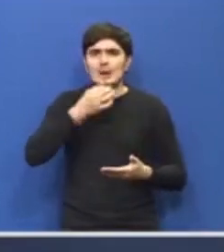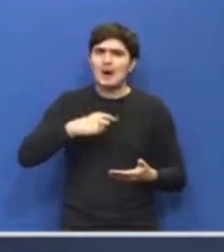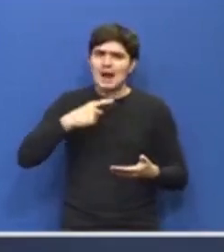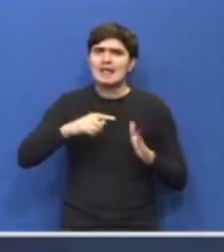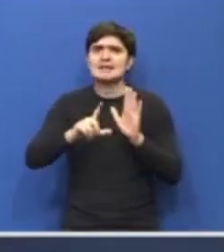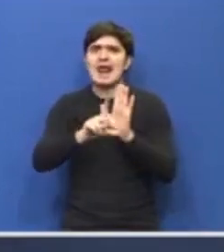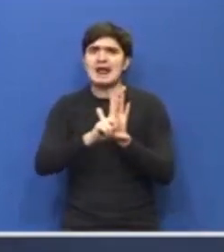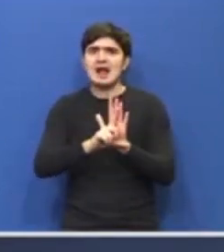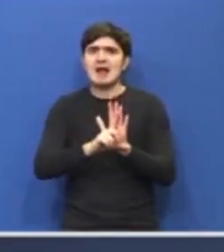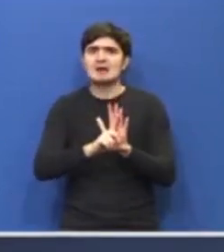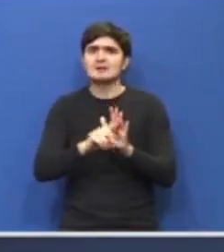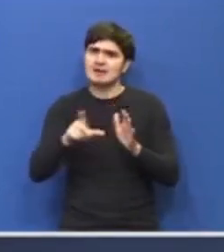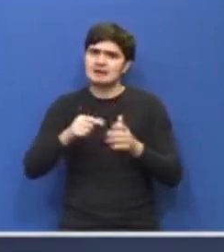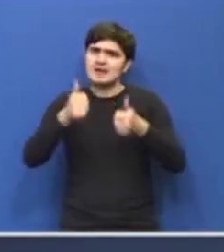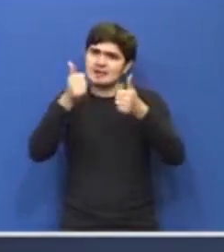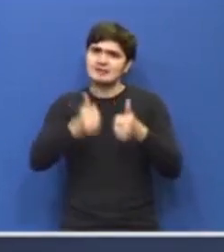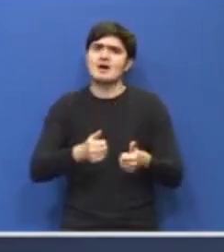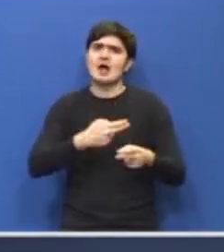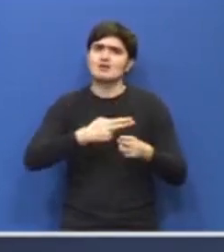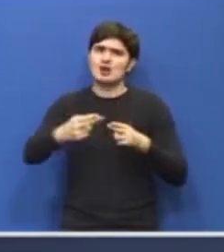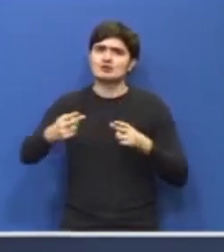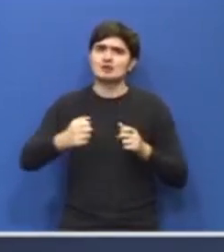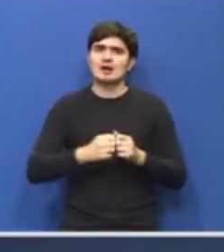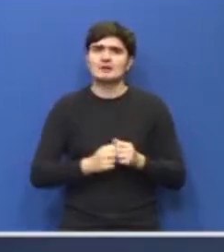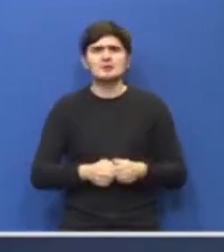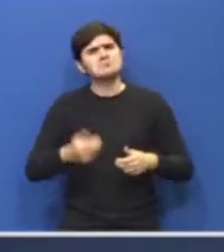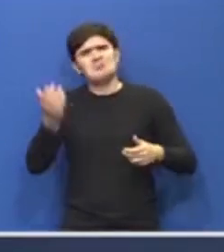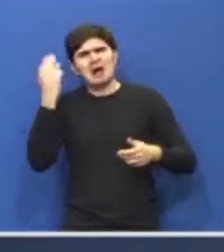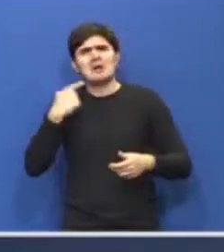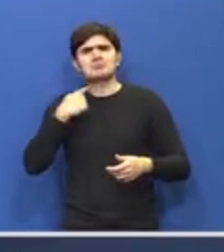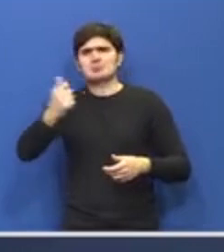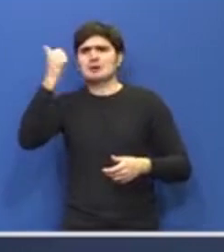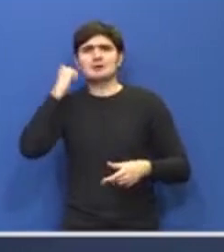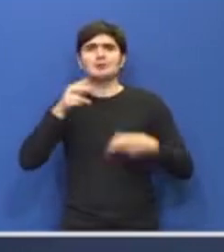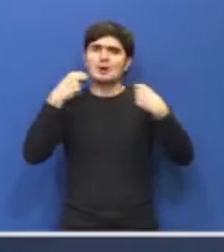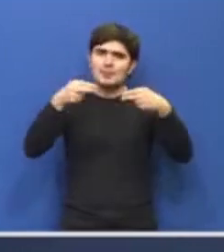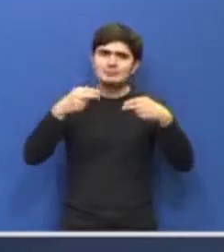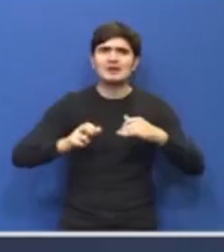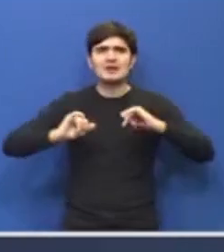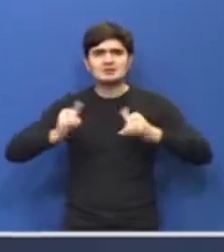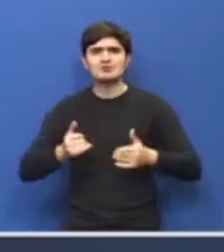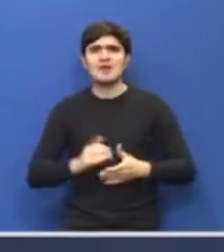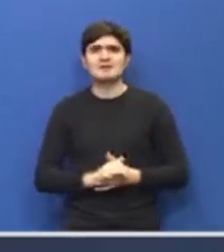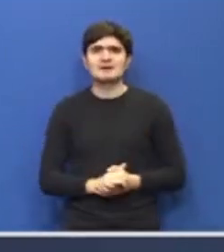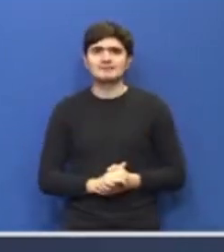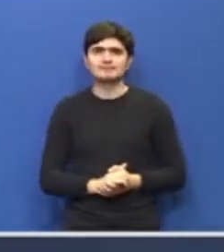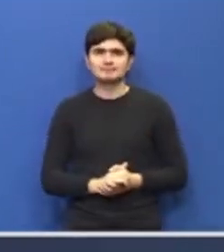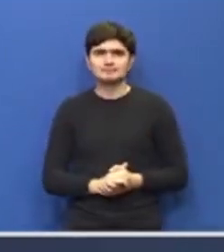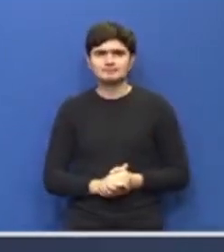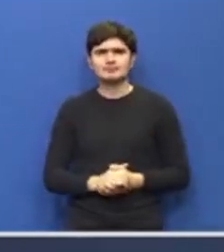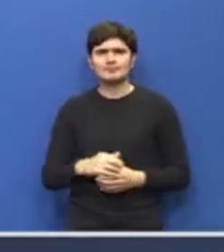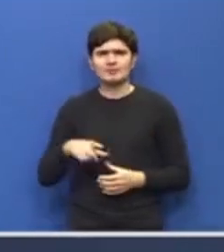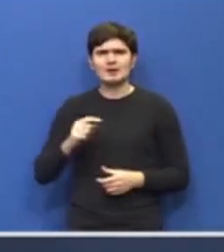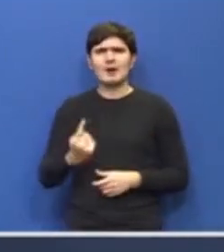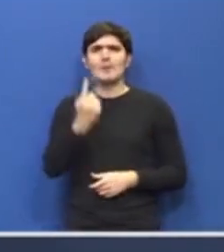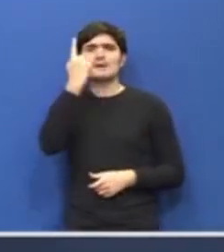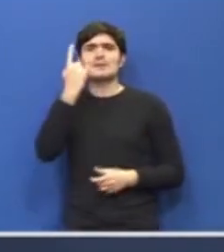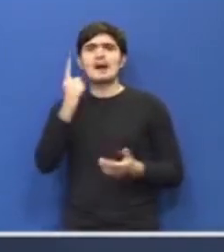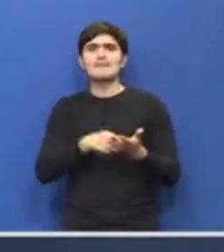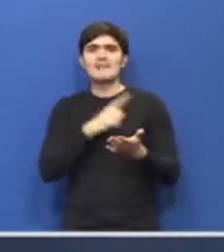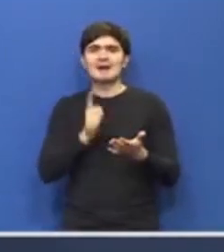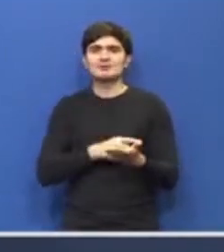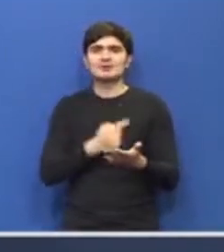este autentic, în care... Da, am explicat săptămâna trecută situația aceasta. Da. Era o primă pagină pe care